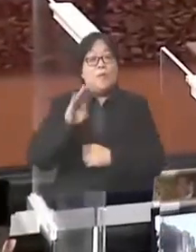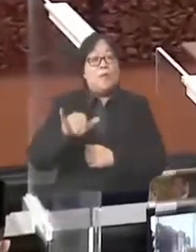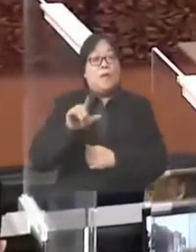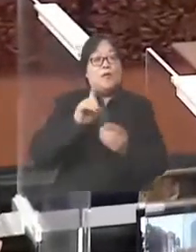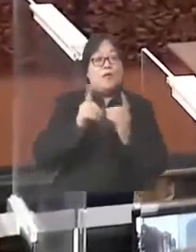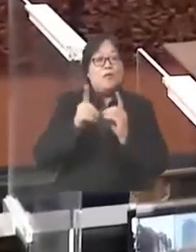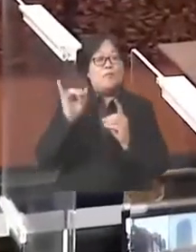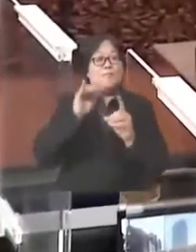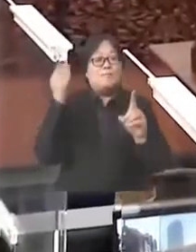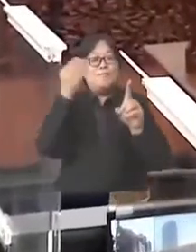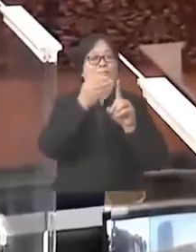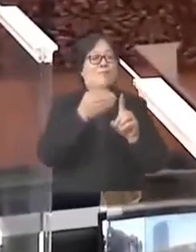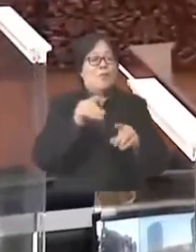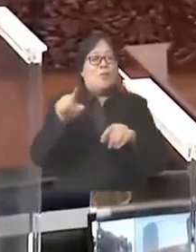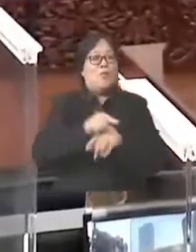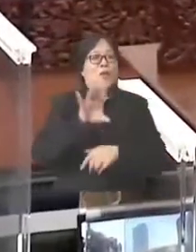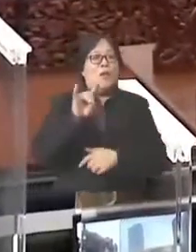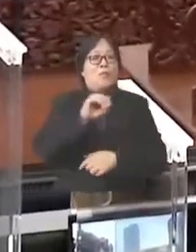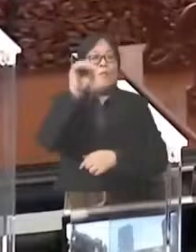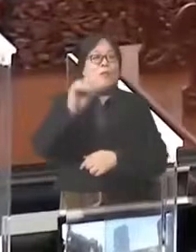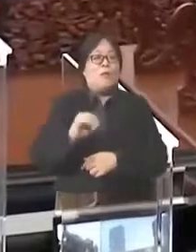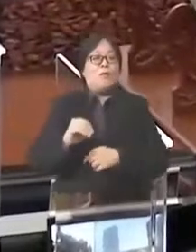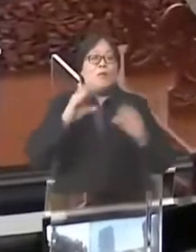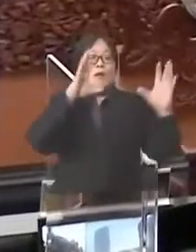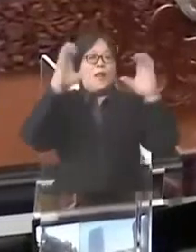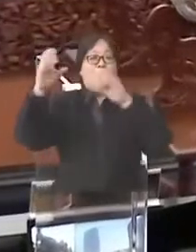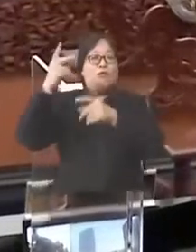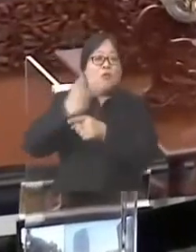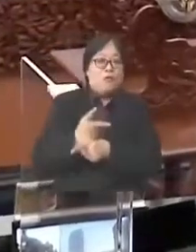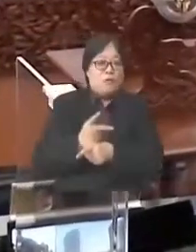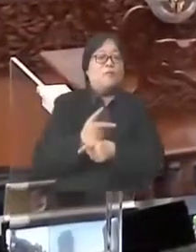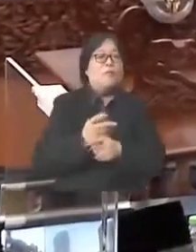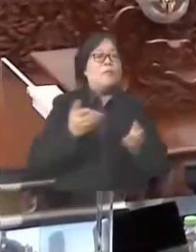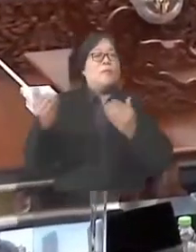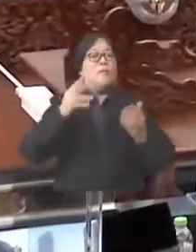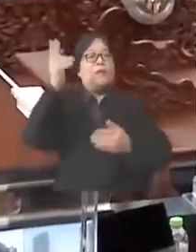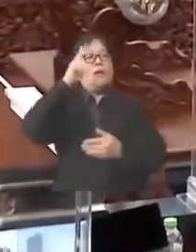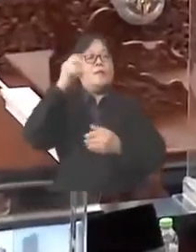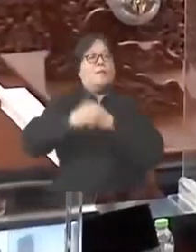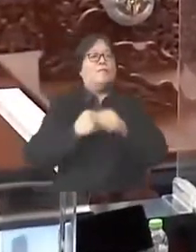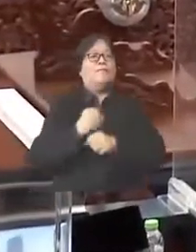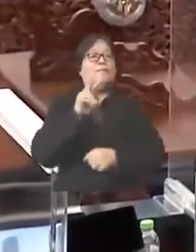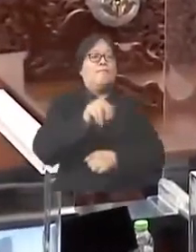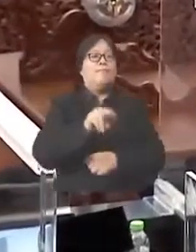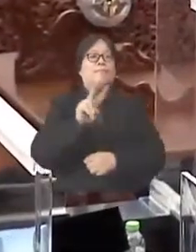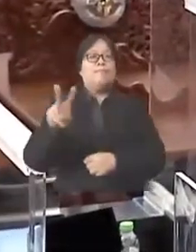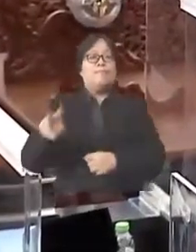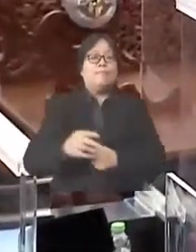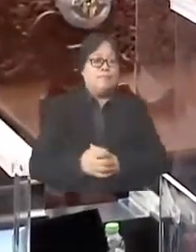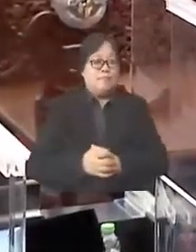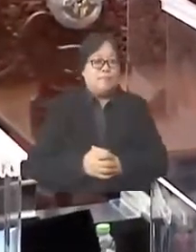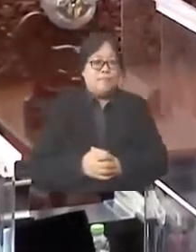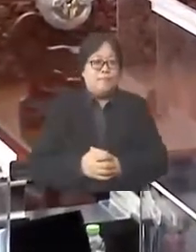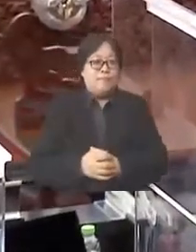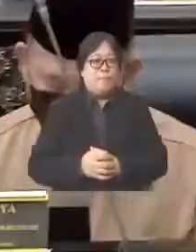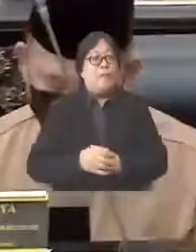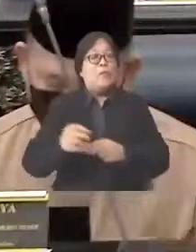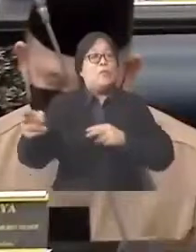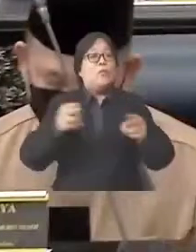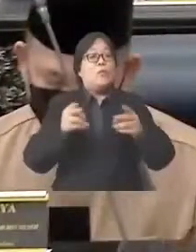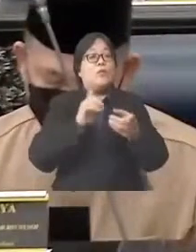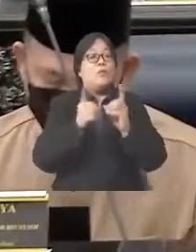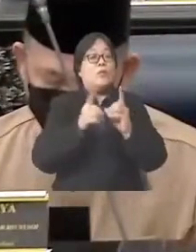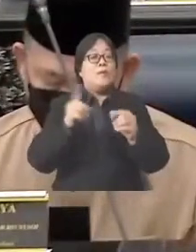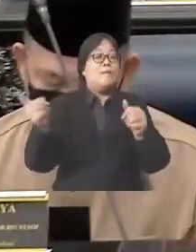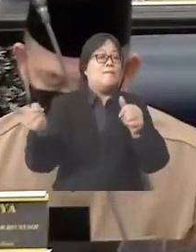my digital juga menyesalkan penggunaan 80-100 Cloud storage dalam peringatan kerajaan pada Tahun 2022 oleh itu ini